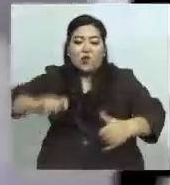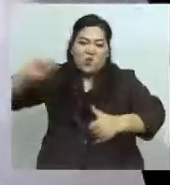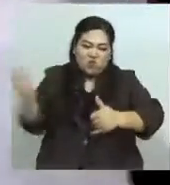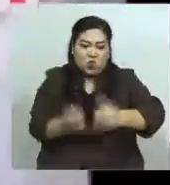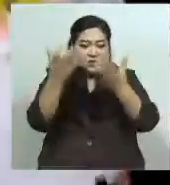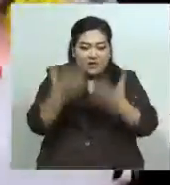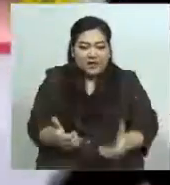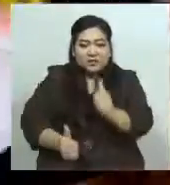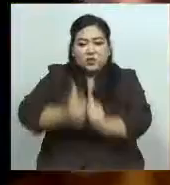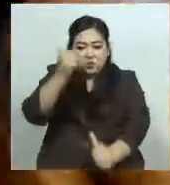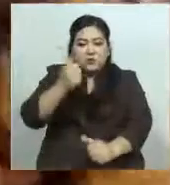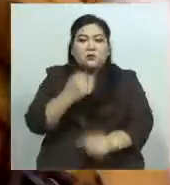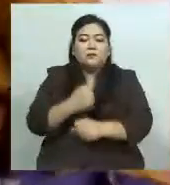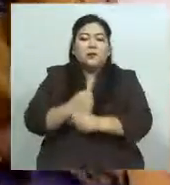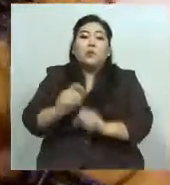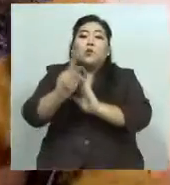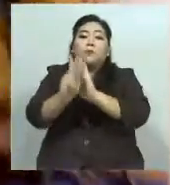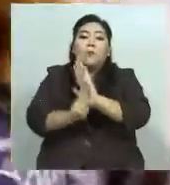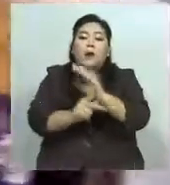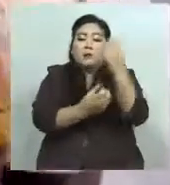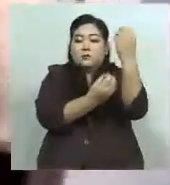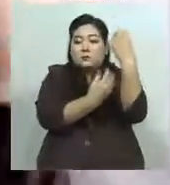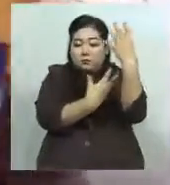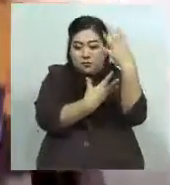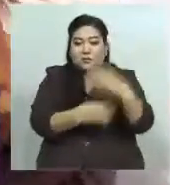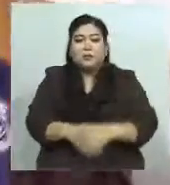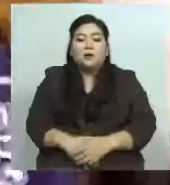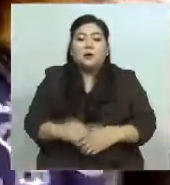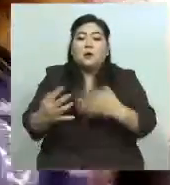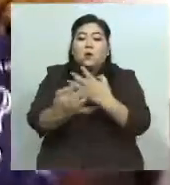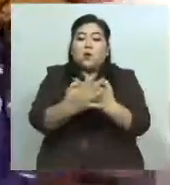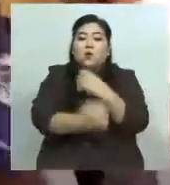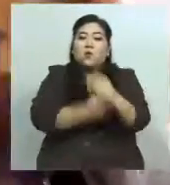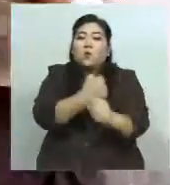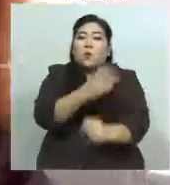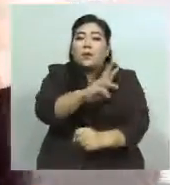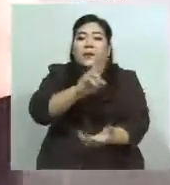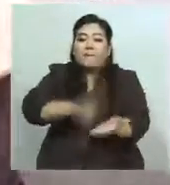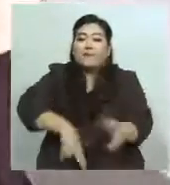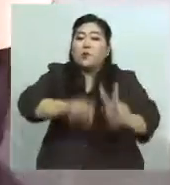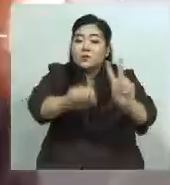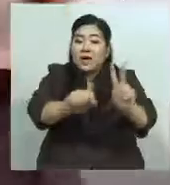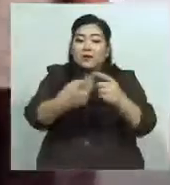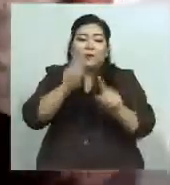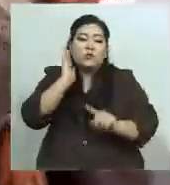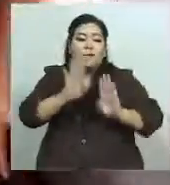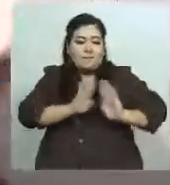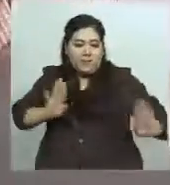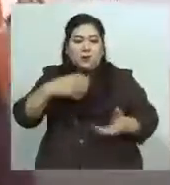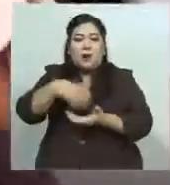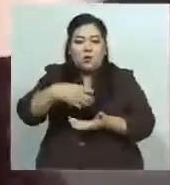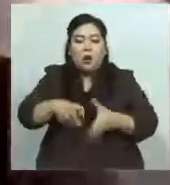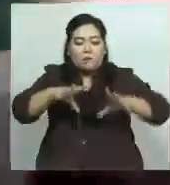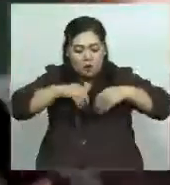ราชบัญญัติจราจรทางบกสั่งจำคุก6 ปีปรับ200,000 บาทแต่จำเลยให้การเป็นประโยชน์มีความส